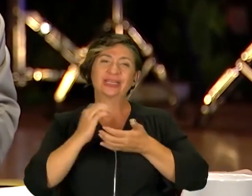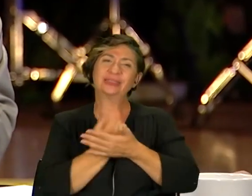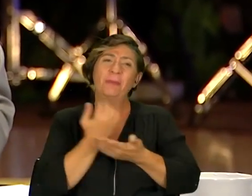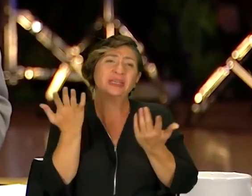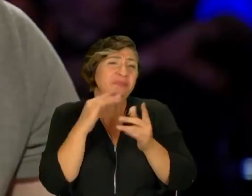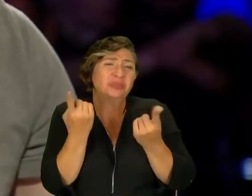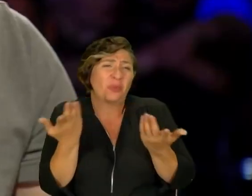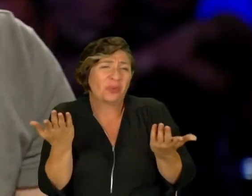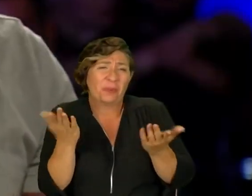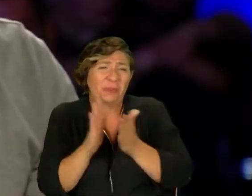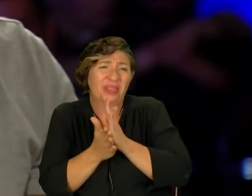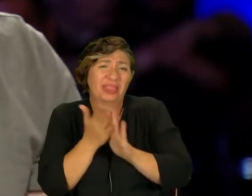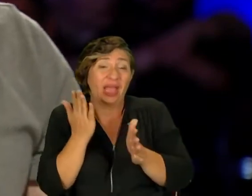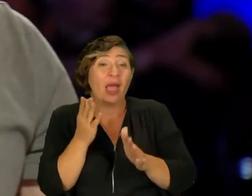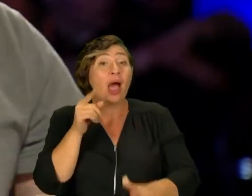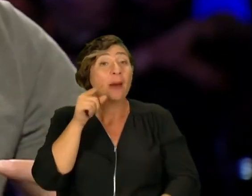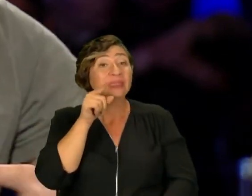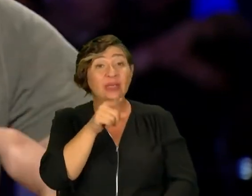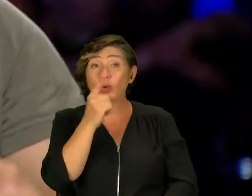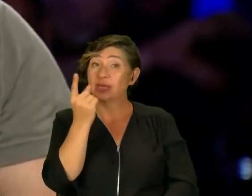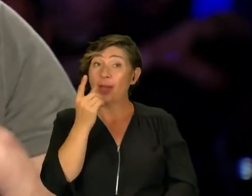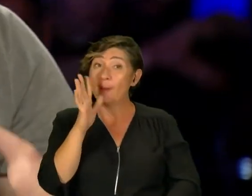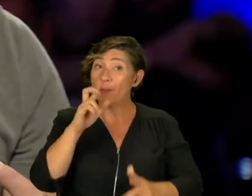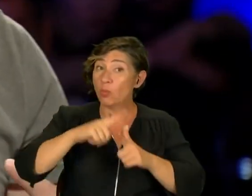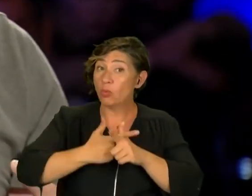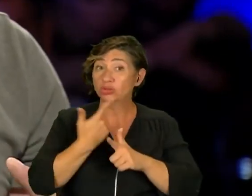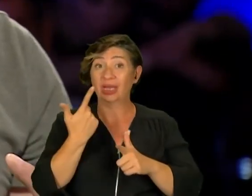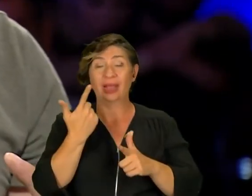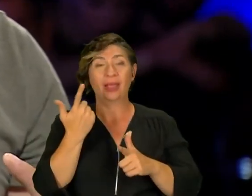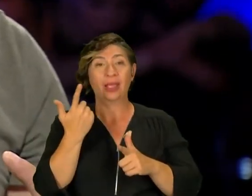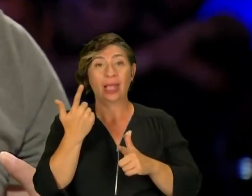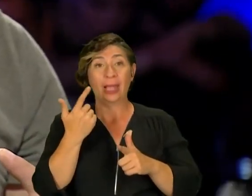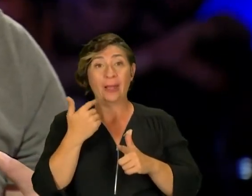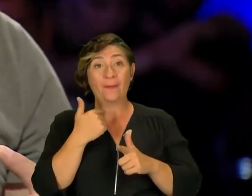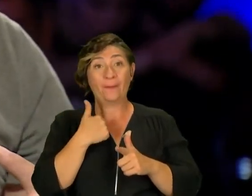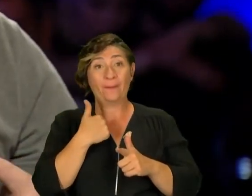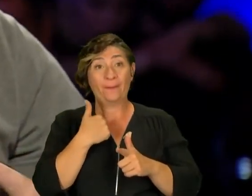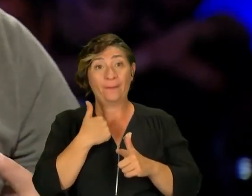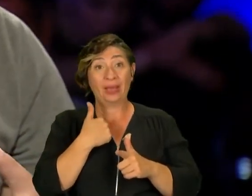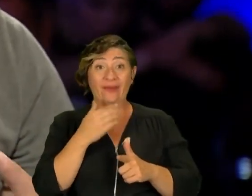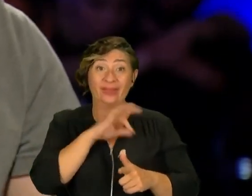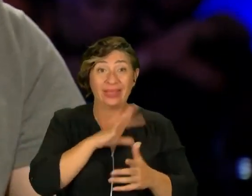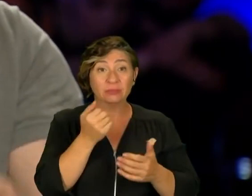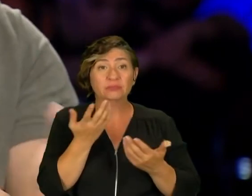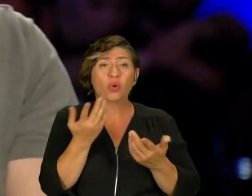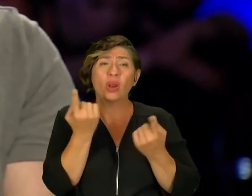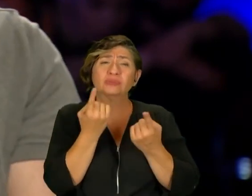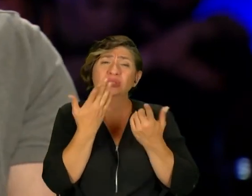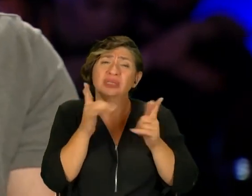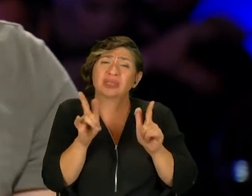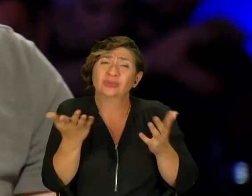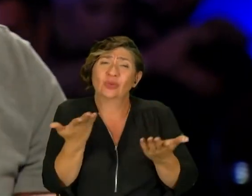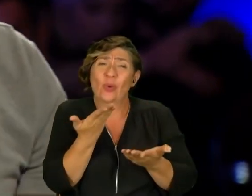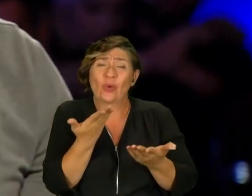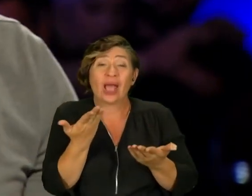bir şey yok ki, bitti yani. Sen oradan ama hiçbir şekilde aman projenin şeyinde ben de ne malanayım bilmem ne. Zaten öyle bir şeye